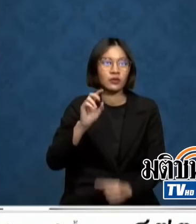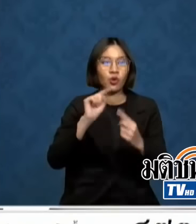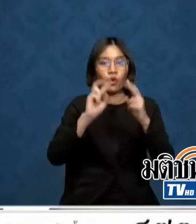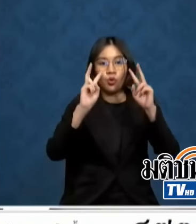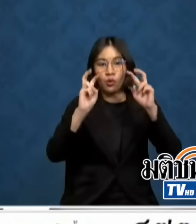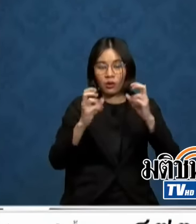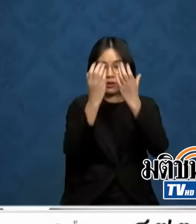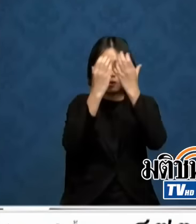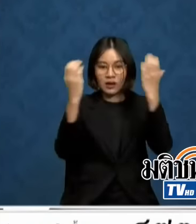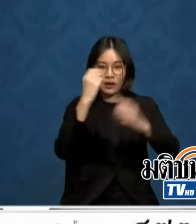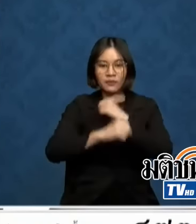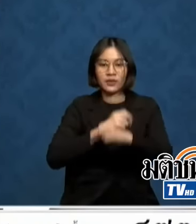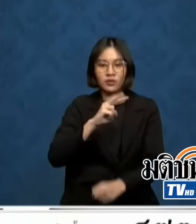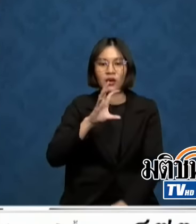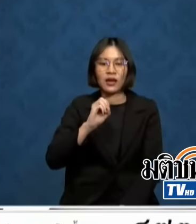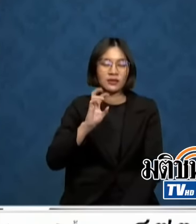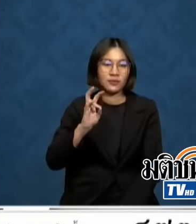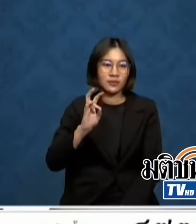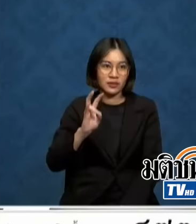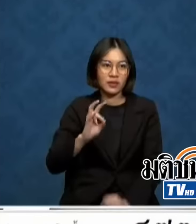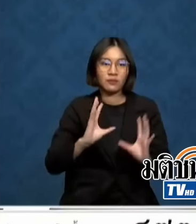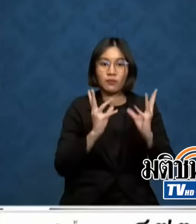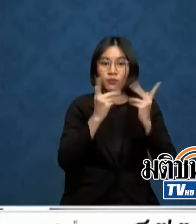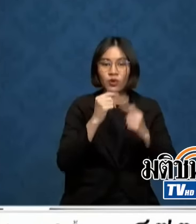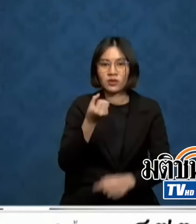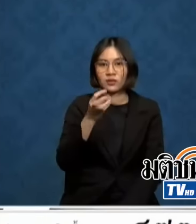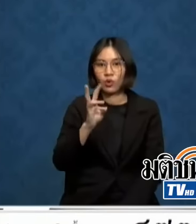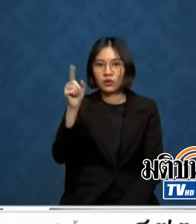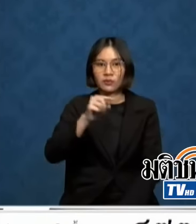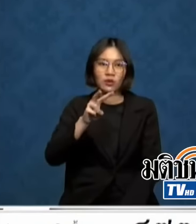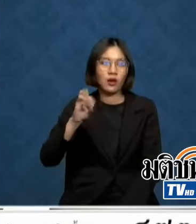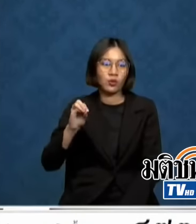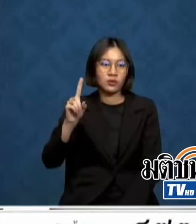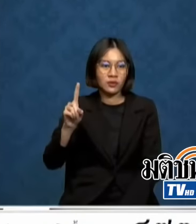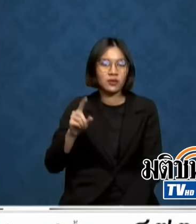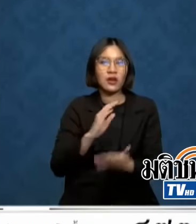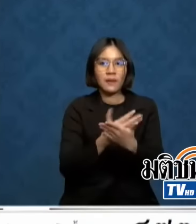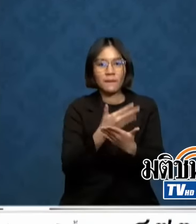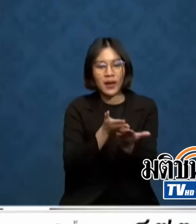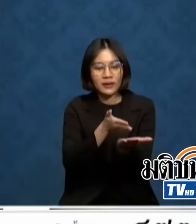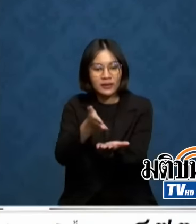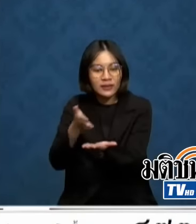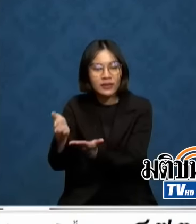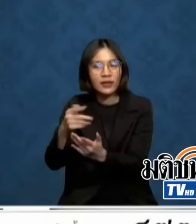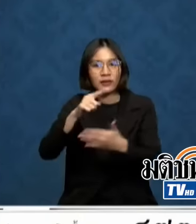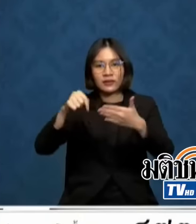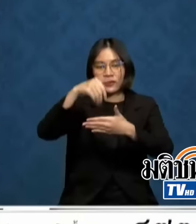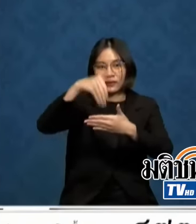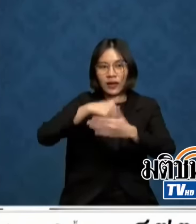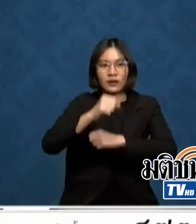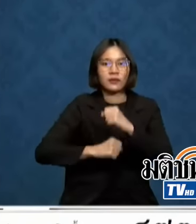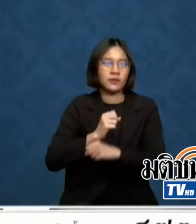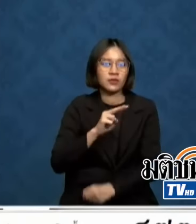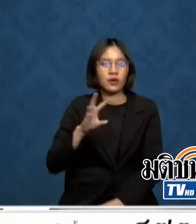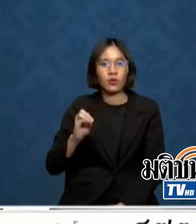สิ้นสุดของรัฐธรรมนูญ 2557หรือคำสั่ง 16/2561เรื่องการแบ่งเขตเรื่องเลือตั้งและการสรหาผู้สมัครในการเลือกตั้ง